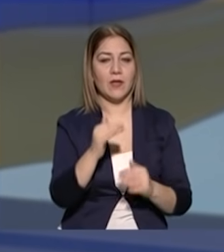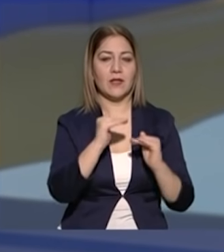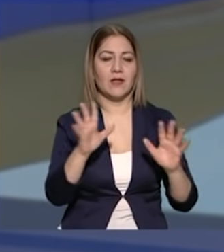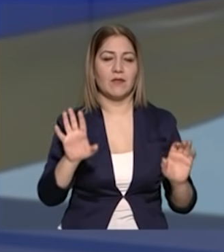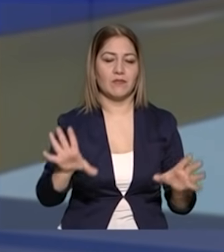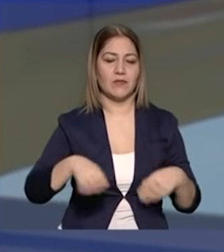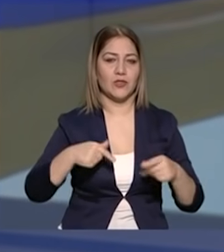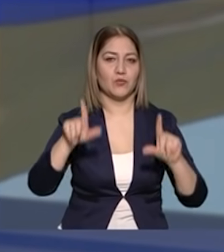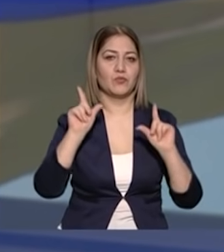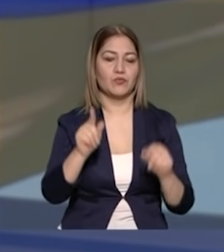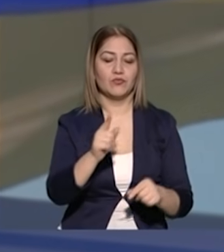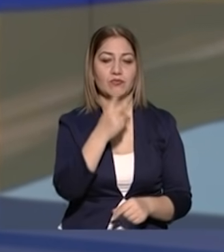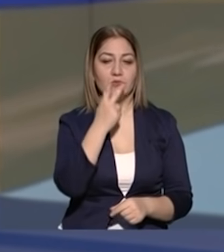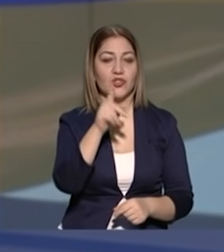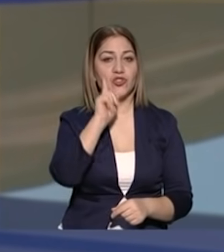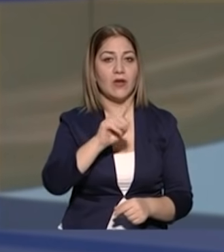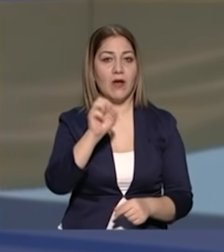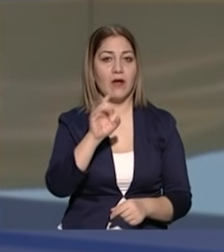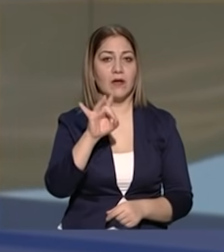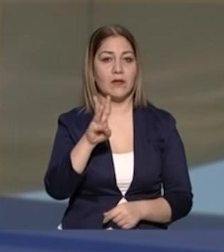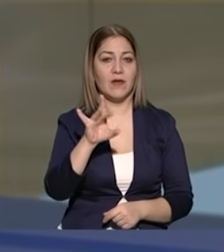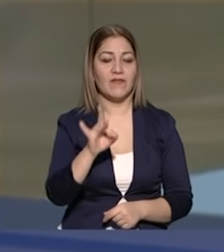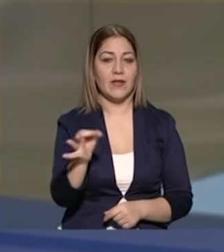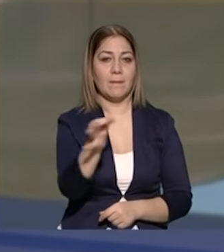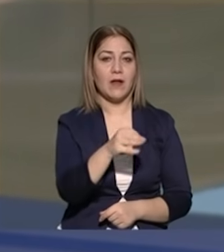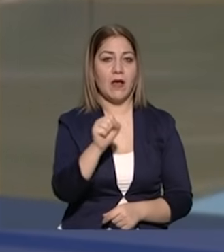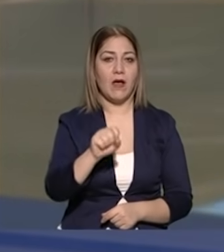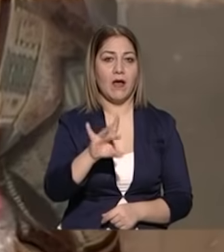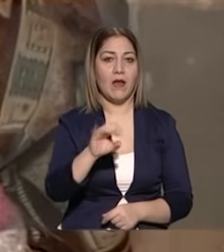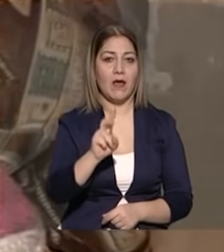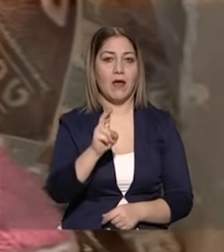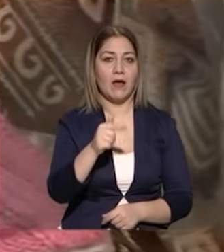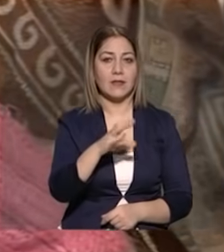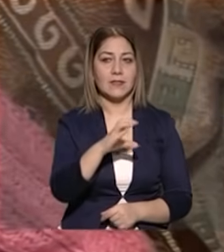կարողանան տանել։ Մինչև այդ հաստատվել են Արմավիրի մարզի Արաքս գյուղում։